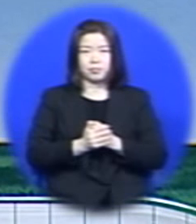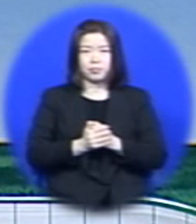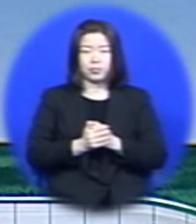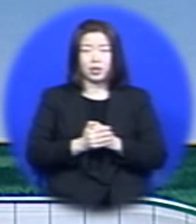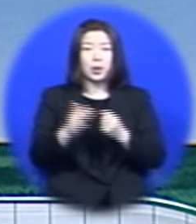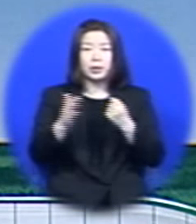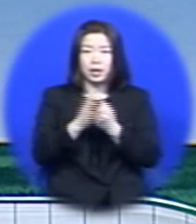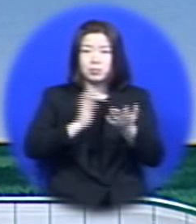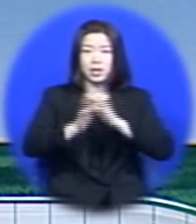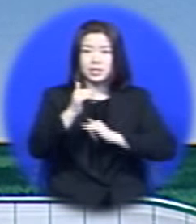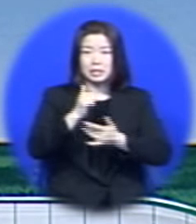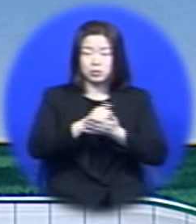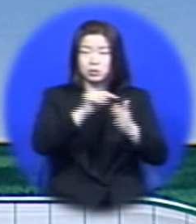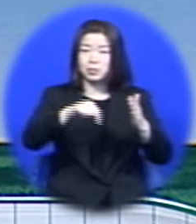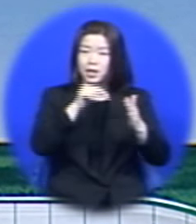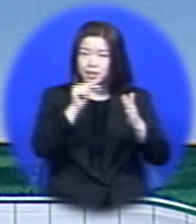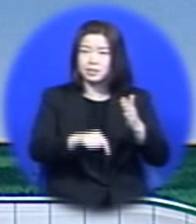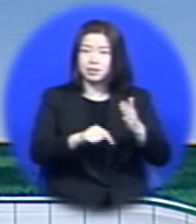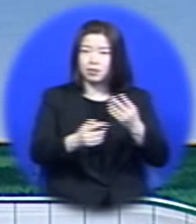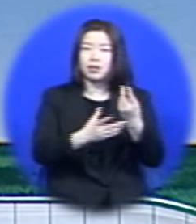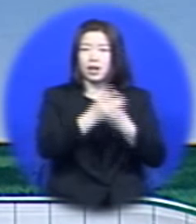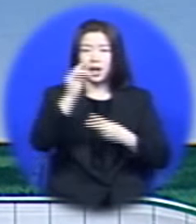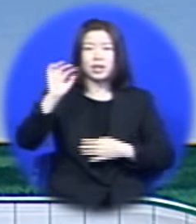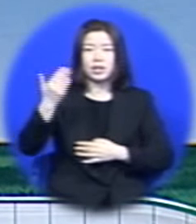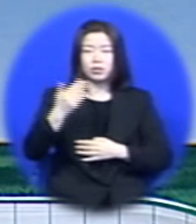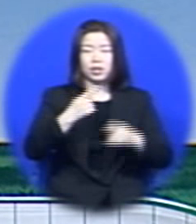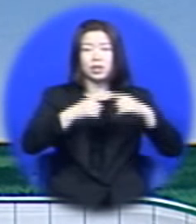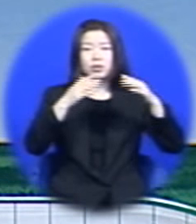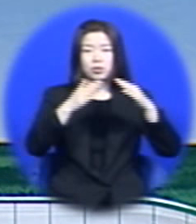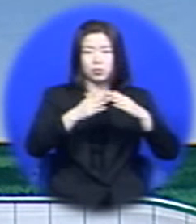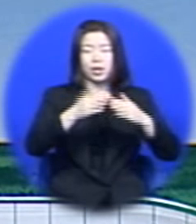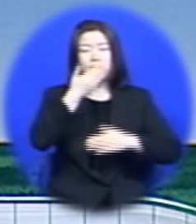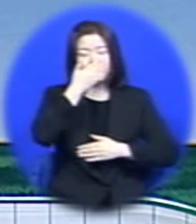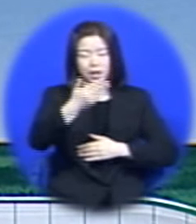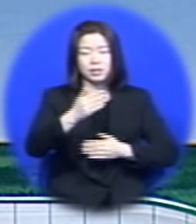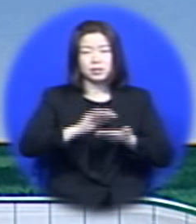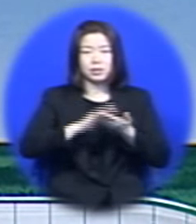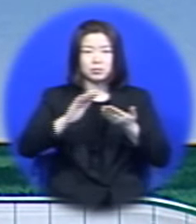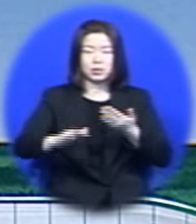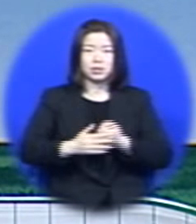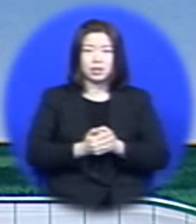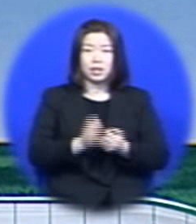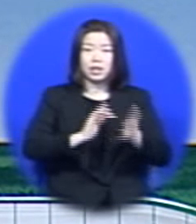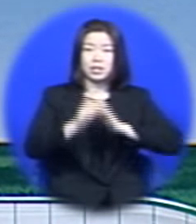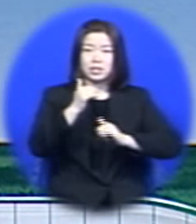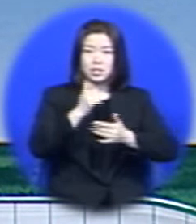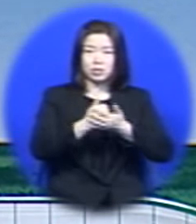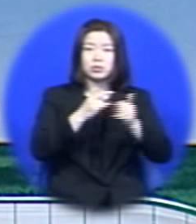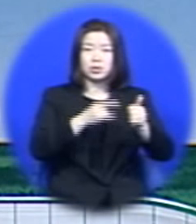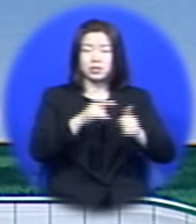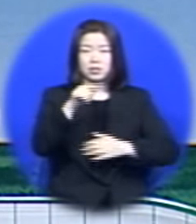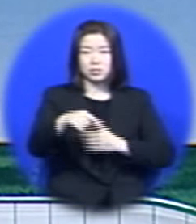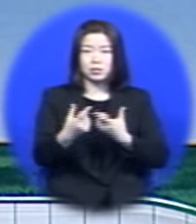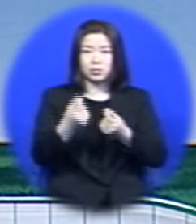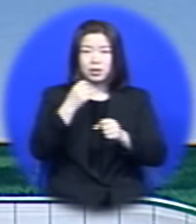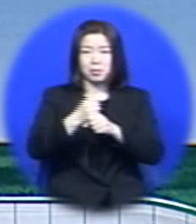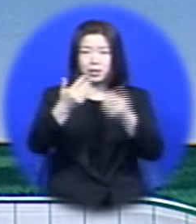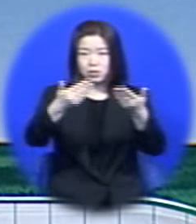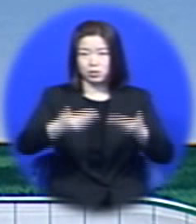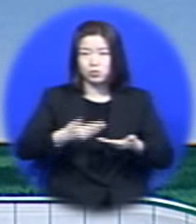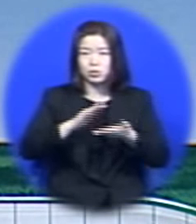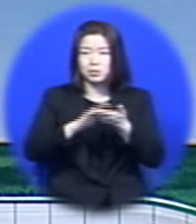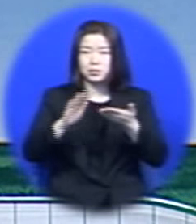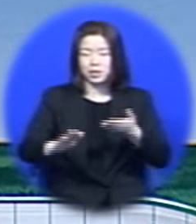그래서 우리가 예수님 안에서 하나 된 교회가 가능한 거죠. 예수님께서 그렇게 만드시니까.